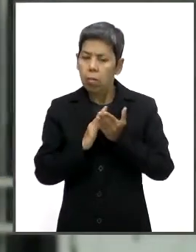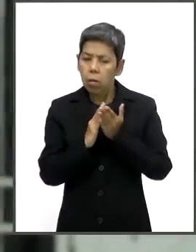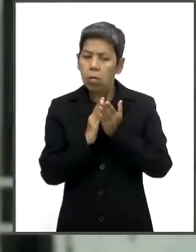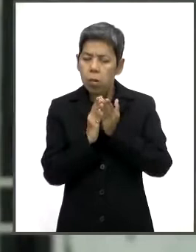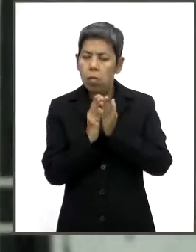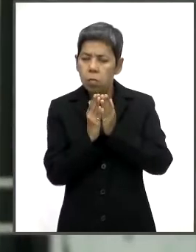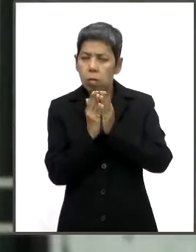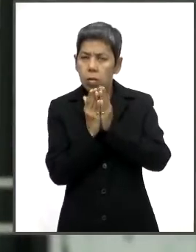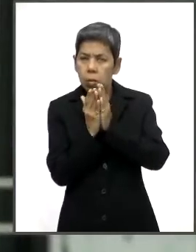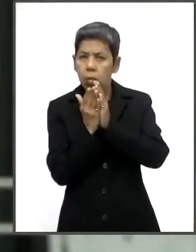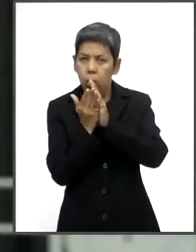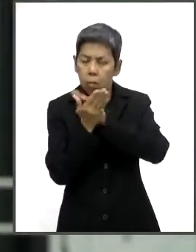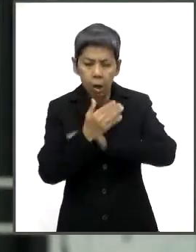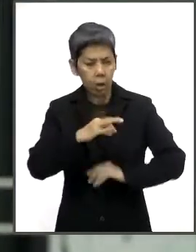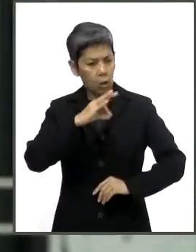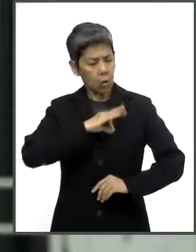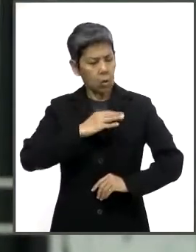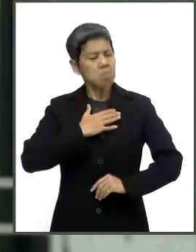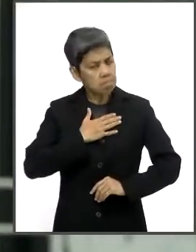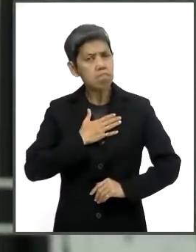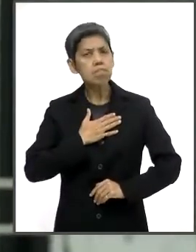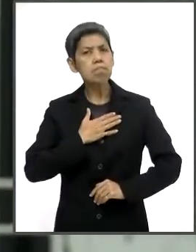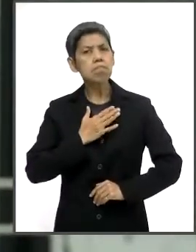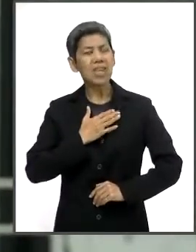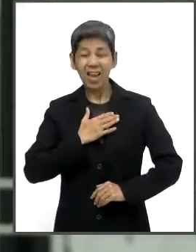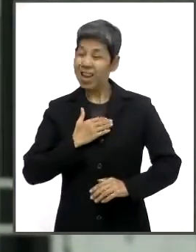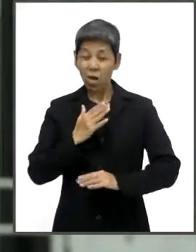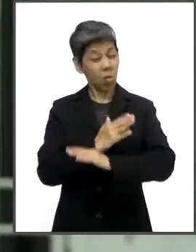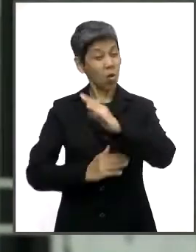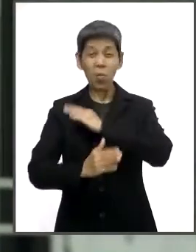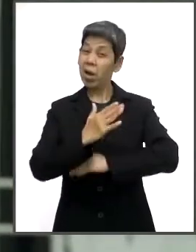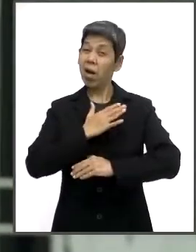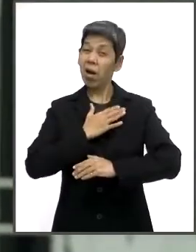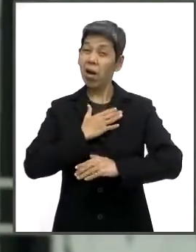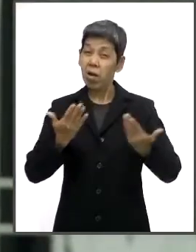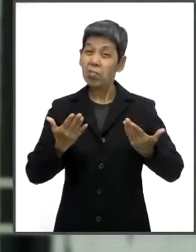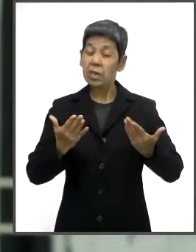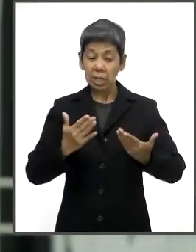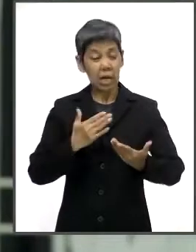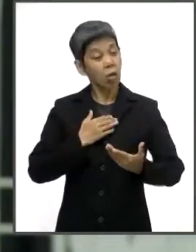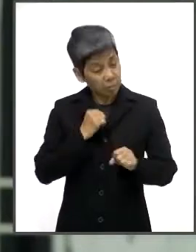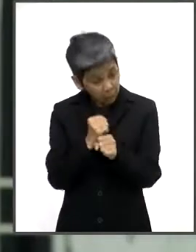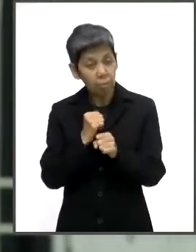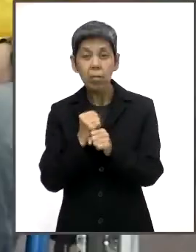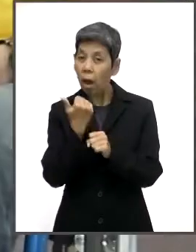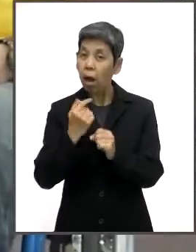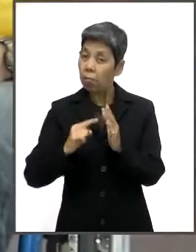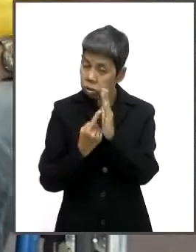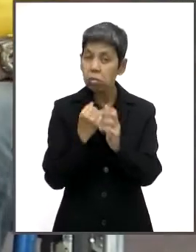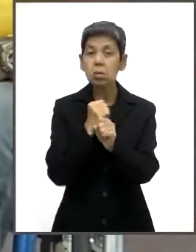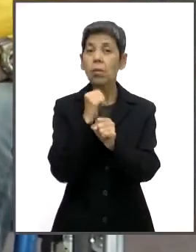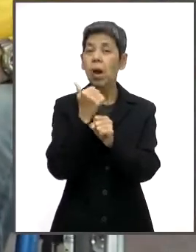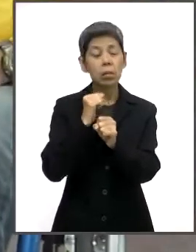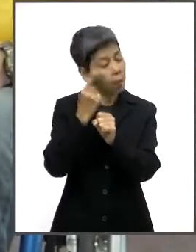ปลี่ยนพอมันเปลี่ยนทำให้เรารู้สึกว่าเฮ้ยการที่เราเป็นคนพิการแต่เราก็นับหนึ่งได้ค่ะก็เ